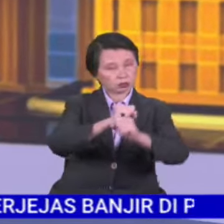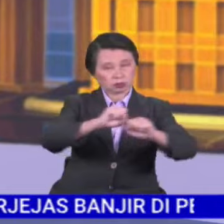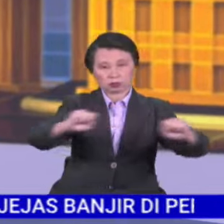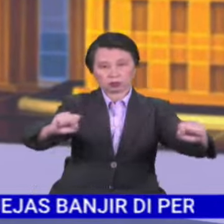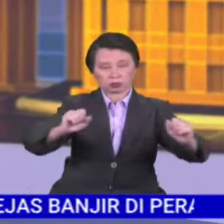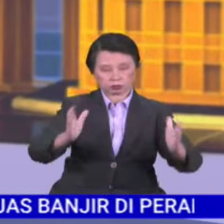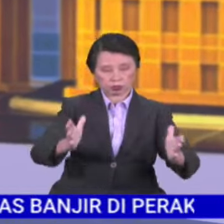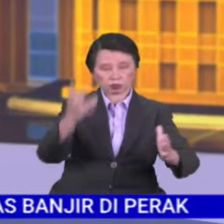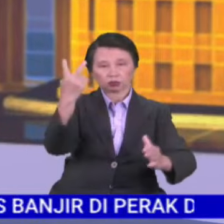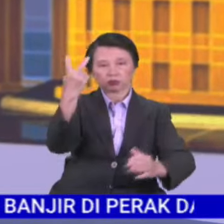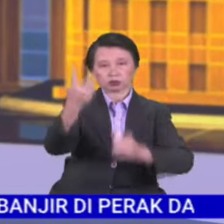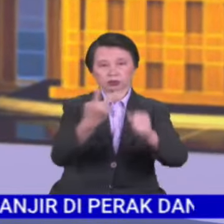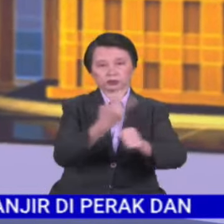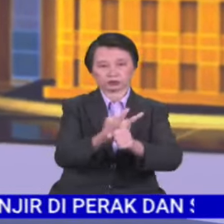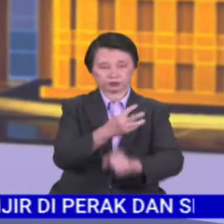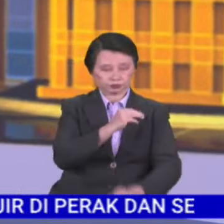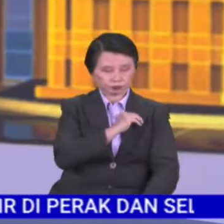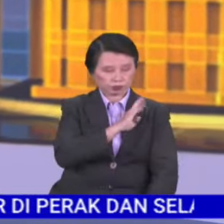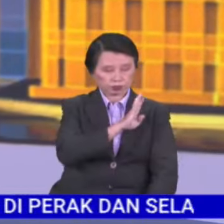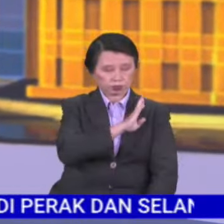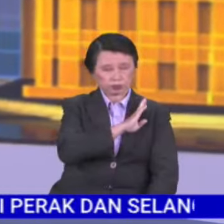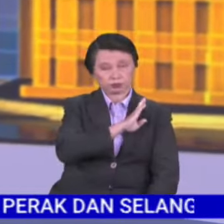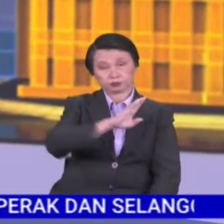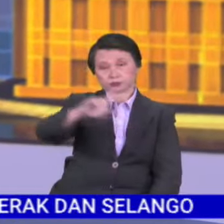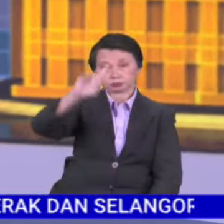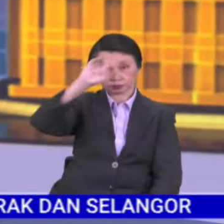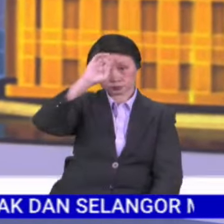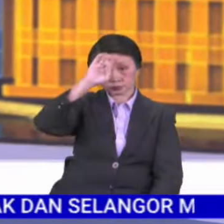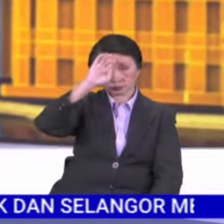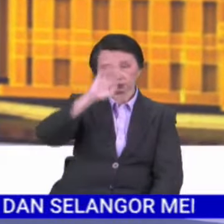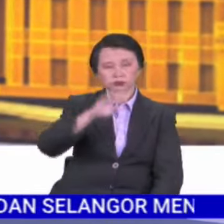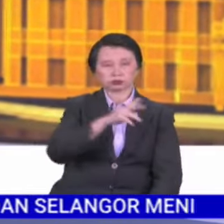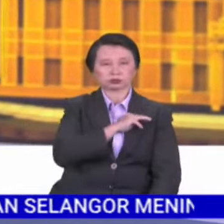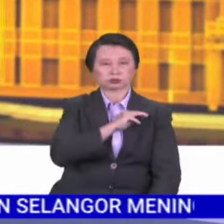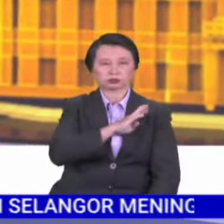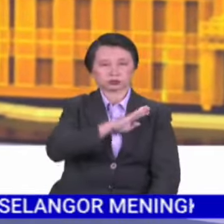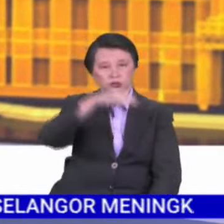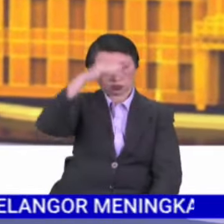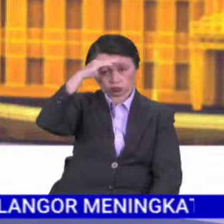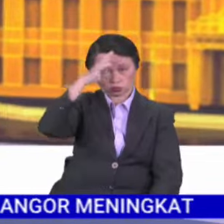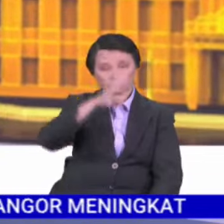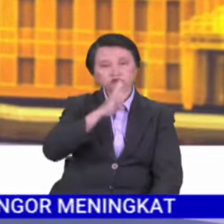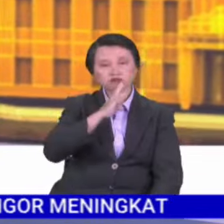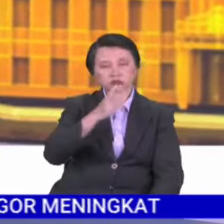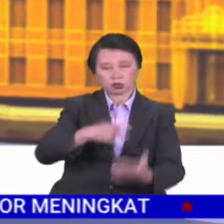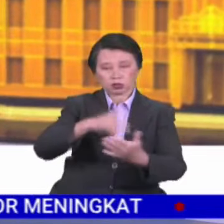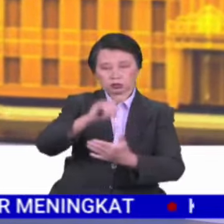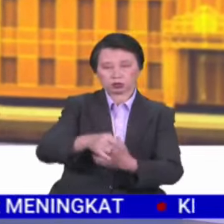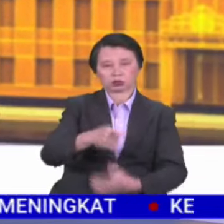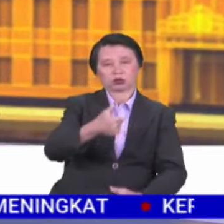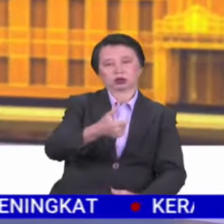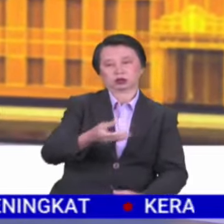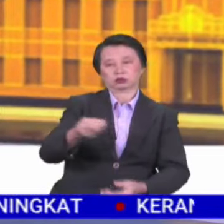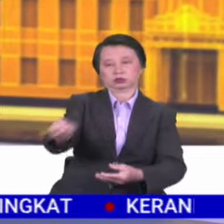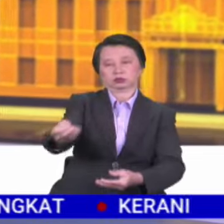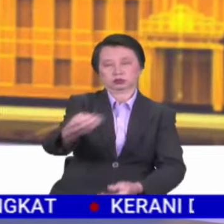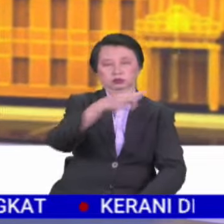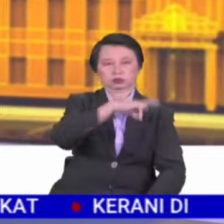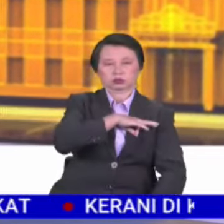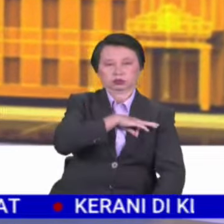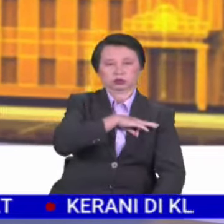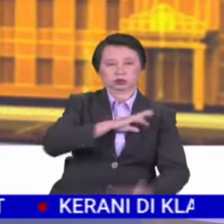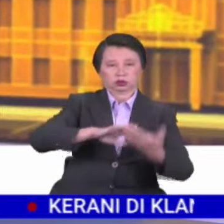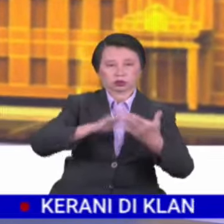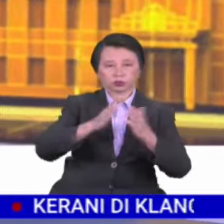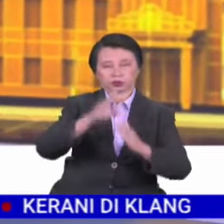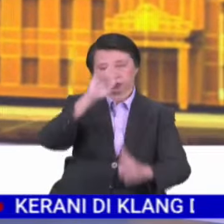dalam tempoh 2 tahun. Menteri Besar Johor, Dato' On Hafiz Ghazi berkata projek tersebut akan memanfaatkan komuniti India di